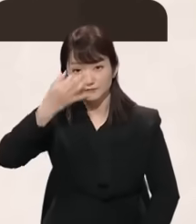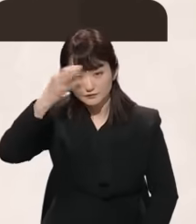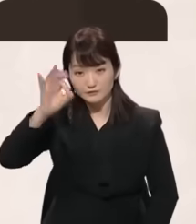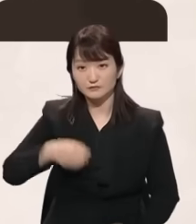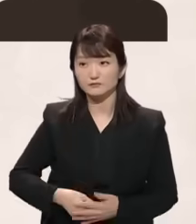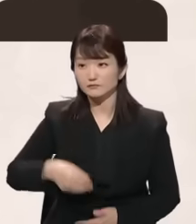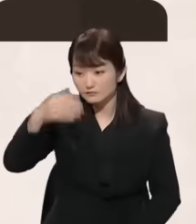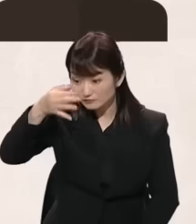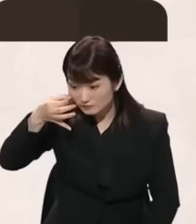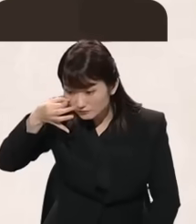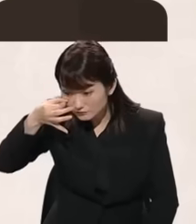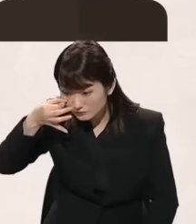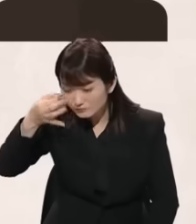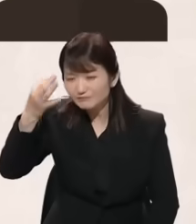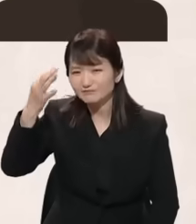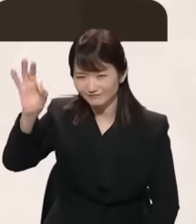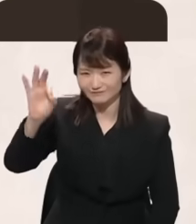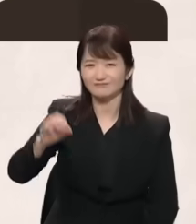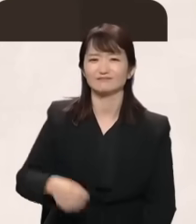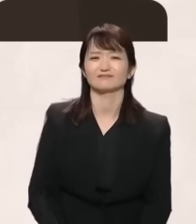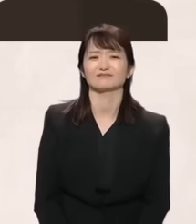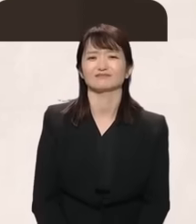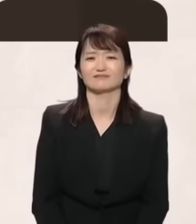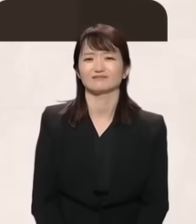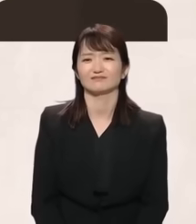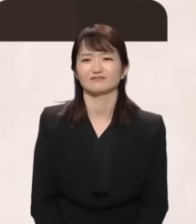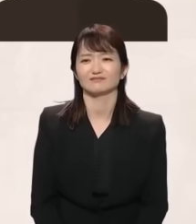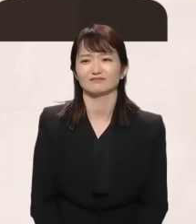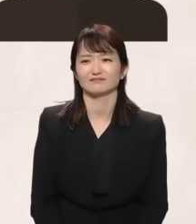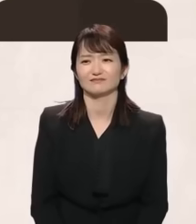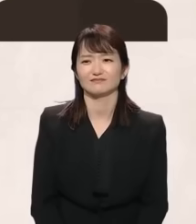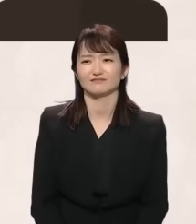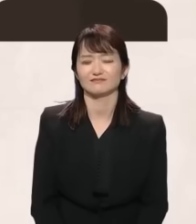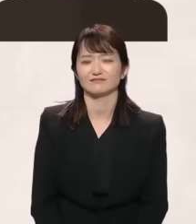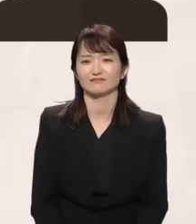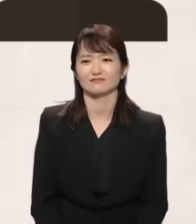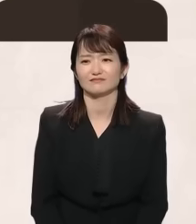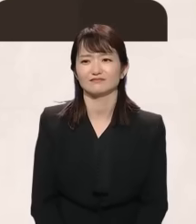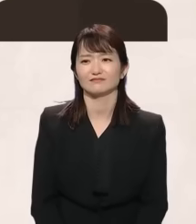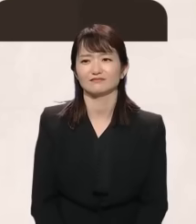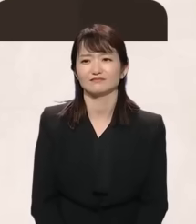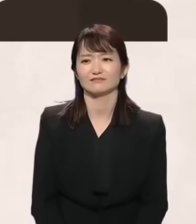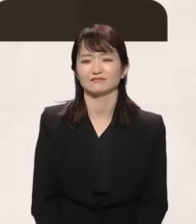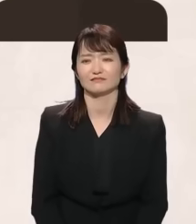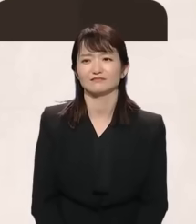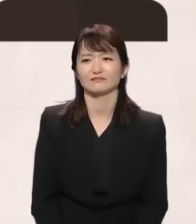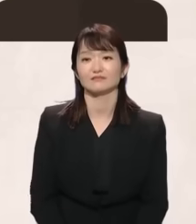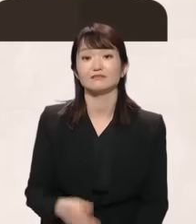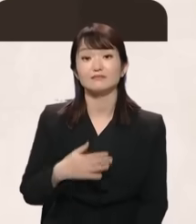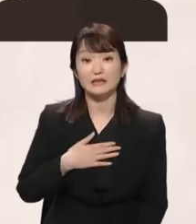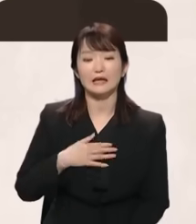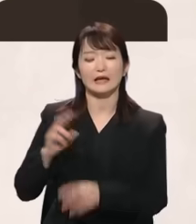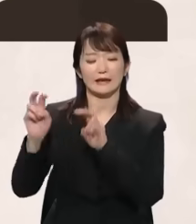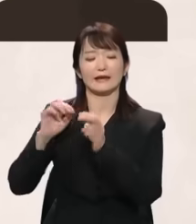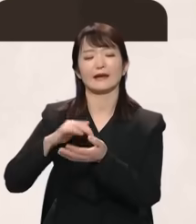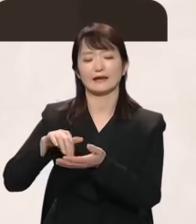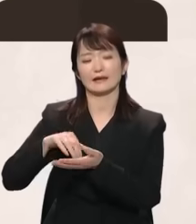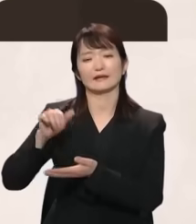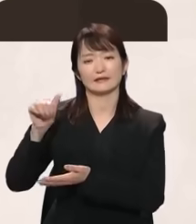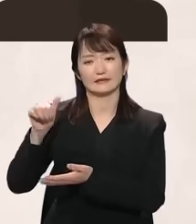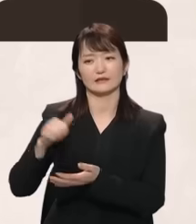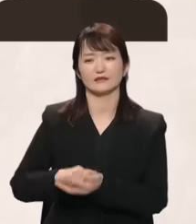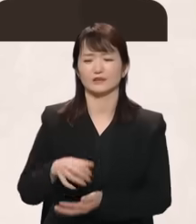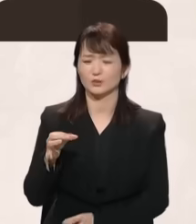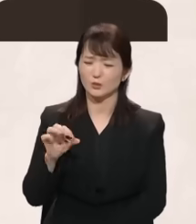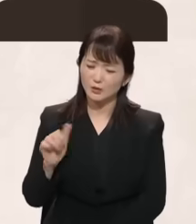보여줬더니 보여니 또 인정하 무임승차한 거를 그 그때 나온게 저 얘기입니다 내가 사업체 다섯 개가 있는데